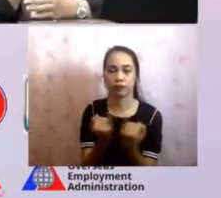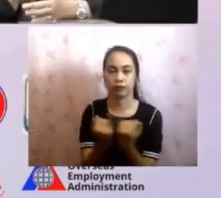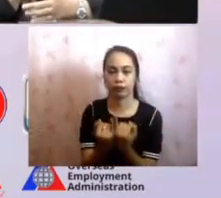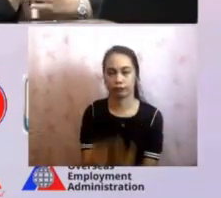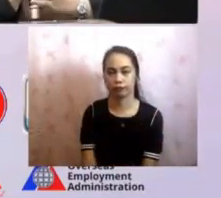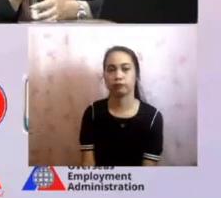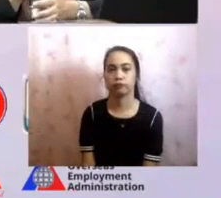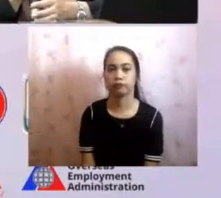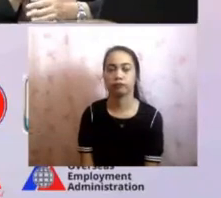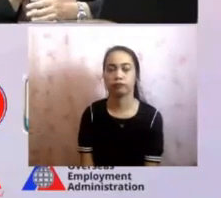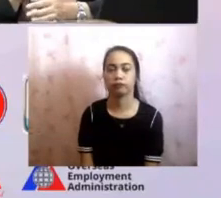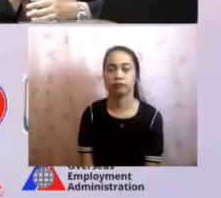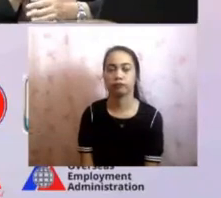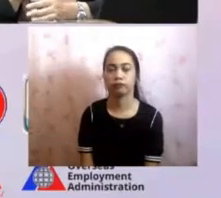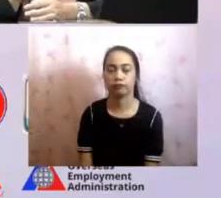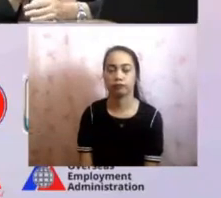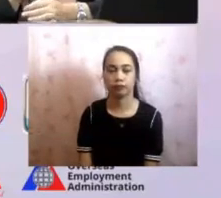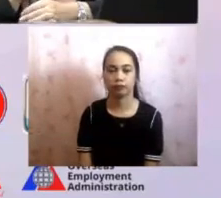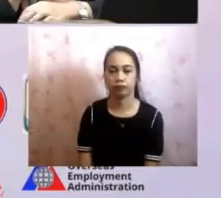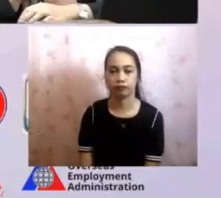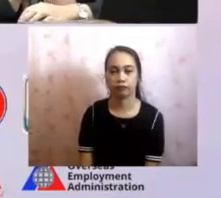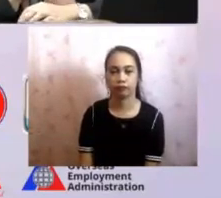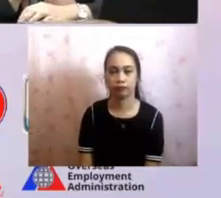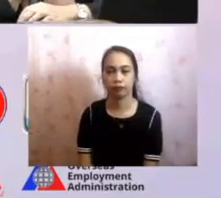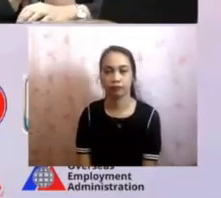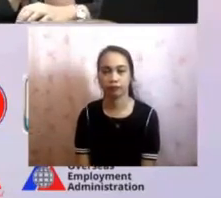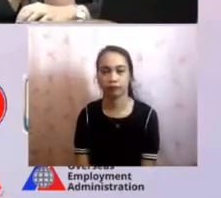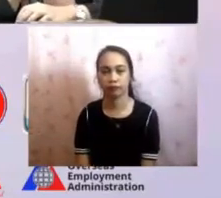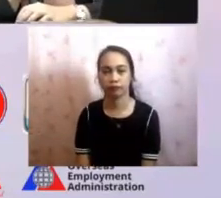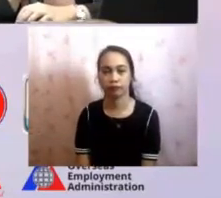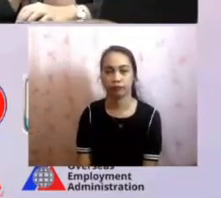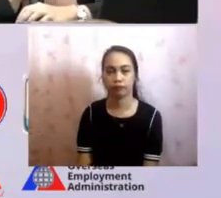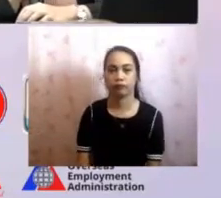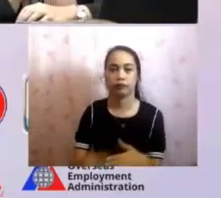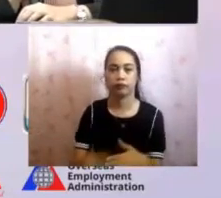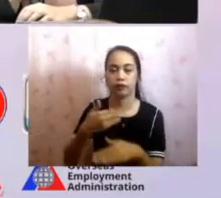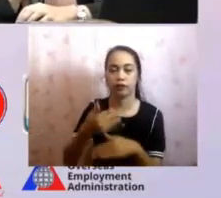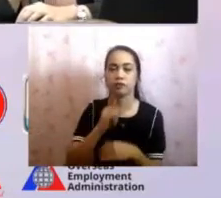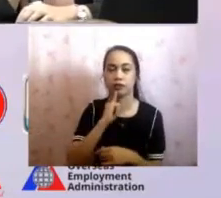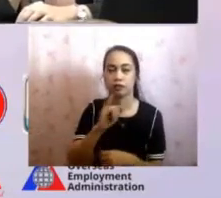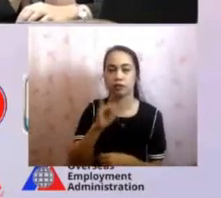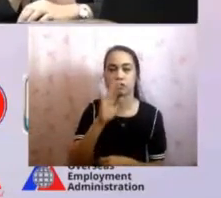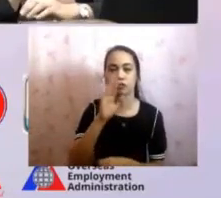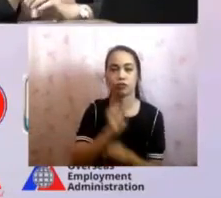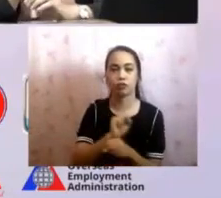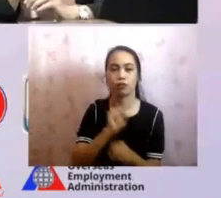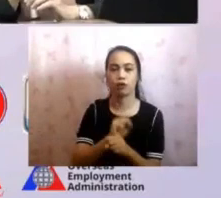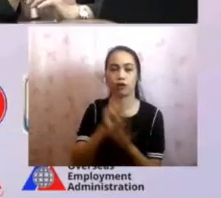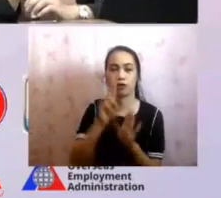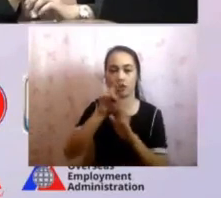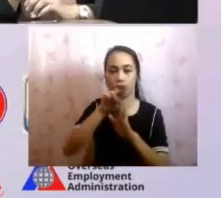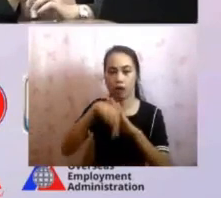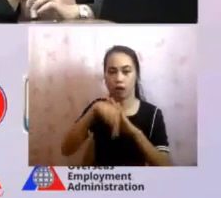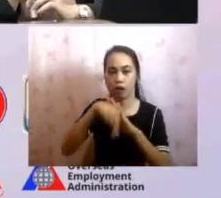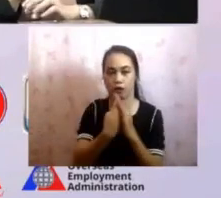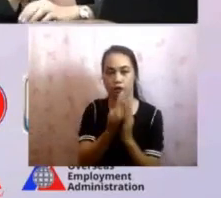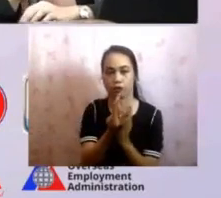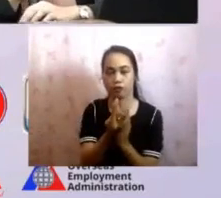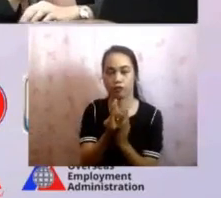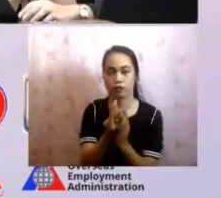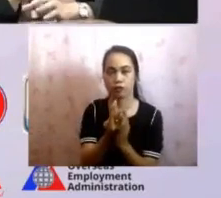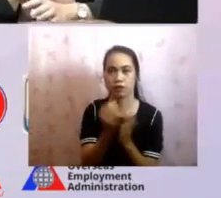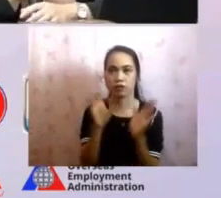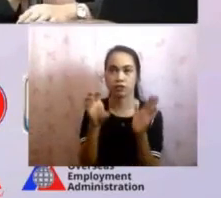ba nga mo contribute or mo hulog ang imuhang company, Anna, nila. Of course, the work hours, if you're